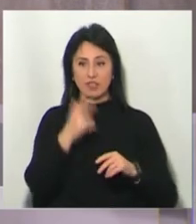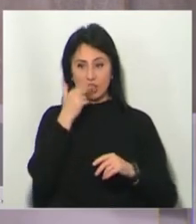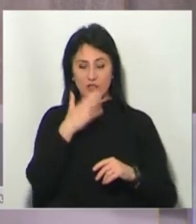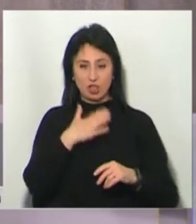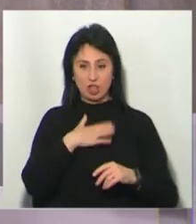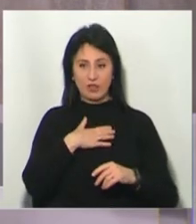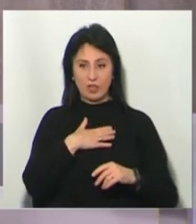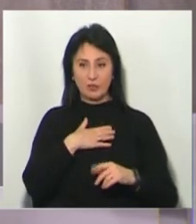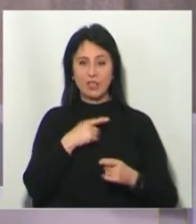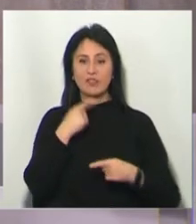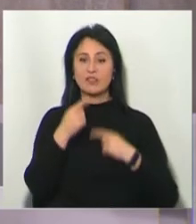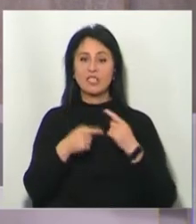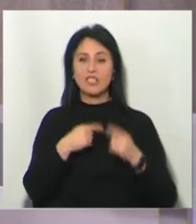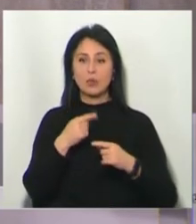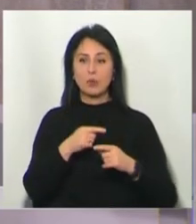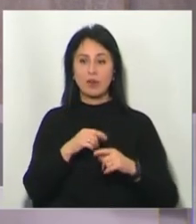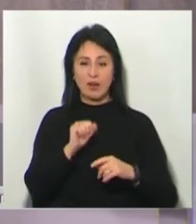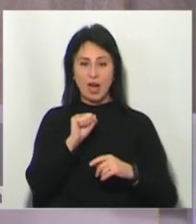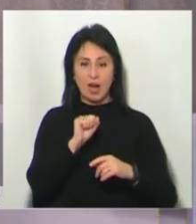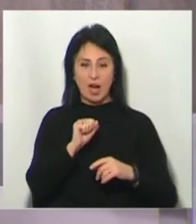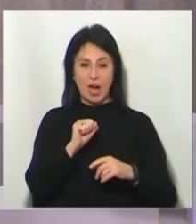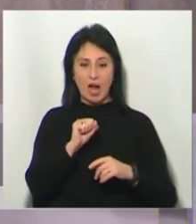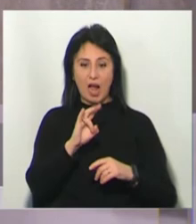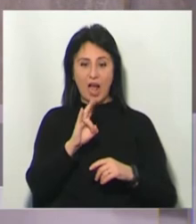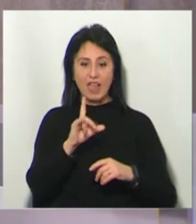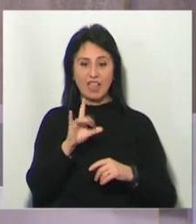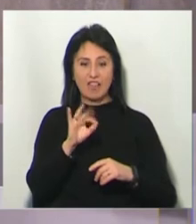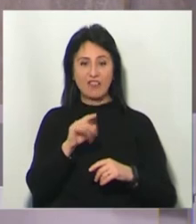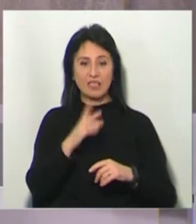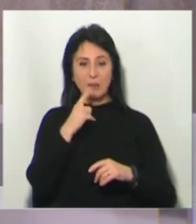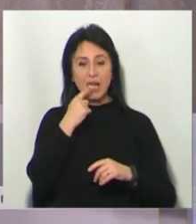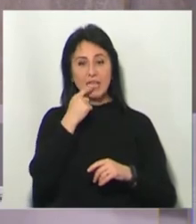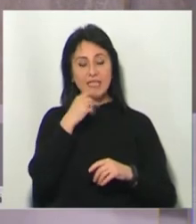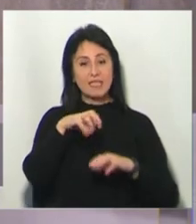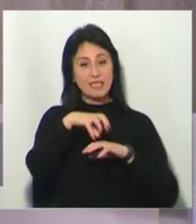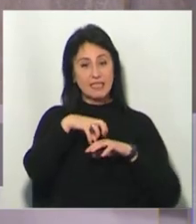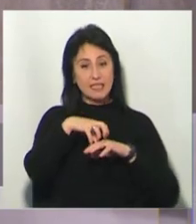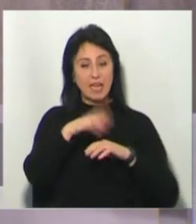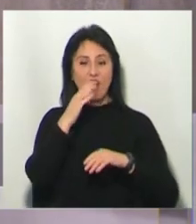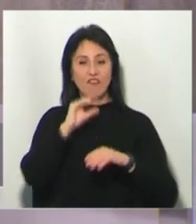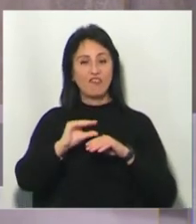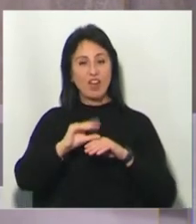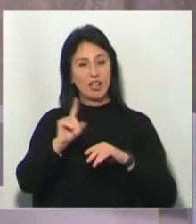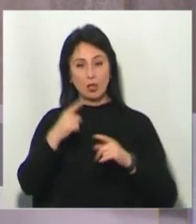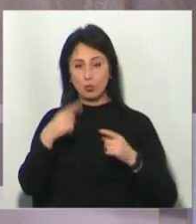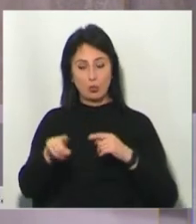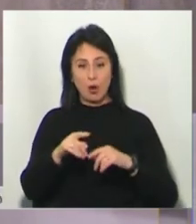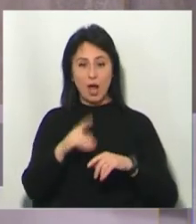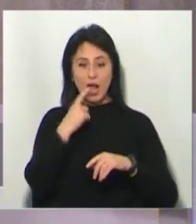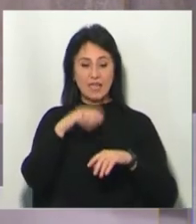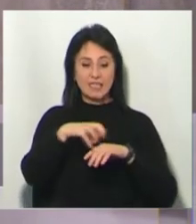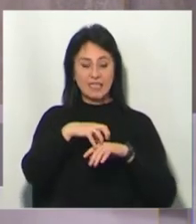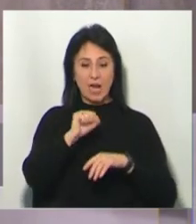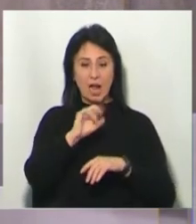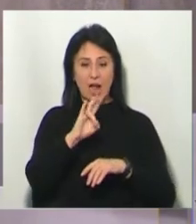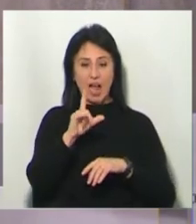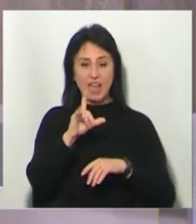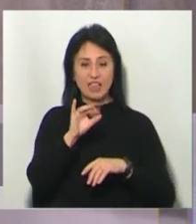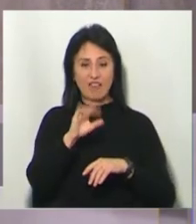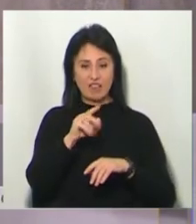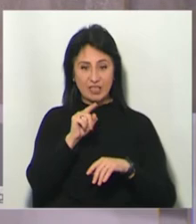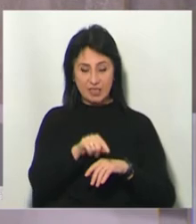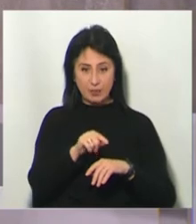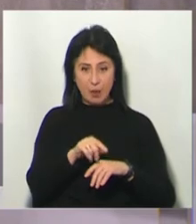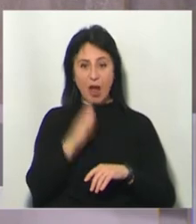შეეჩვია, რომ ჩვენ ვსაუბრობთ ხოლმე ანევრიზმებზე ზრდასრულ ადამიანებში. Შემთხვევით დიაგნოსტირებულია ეს თუ ეს